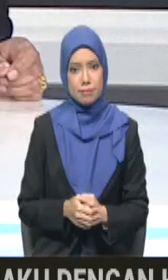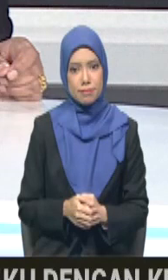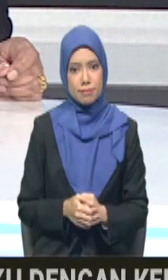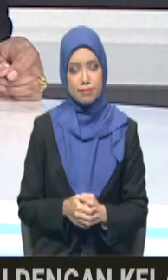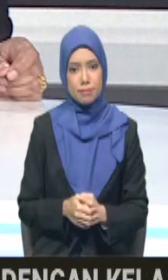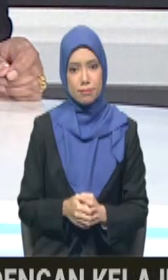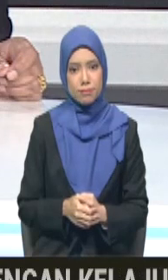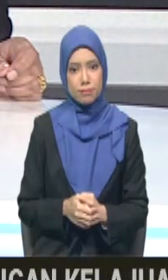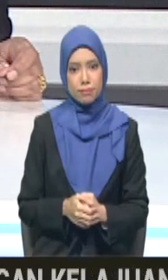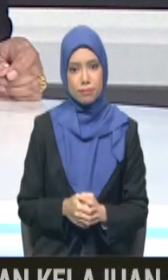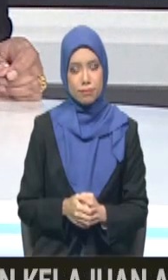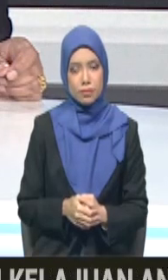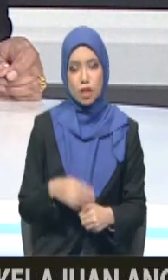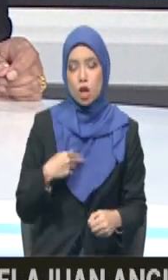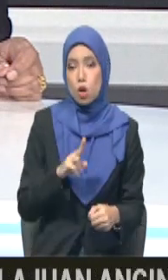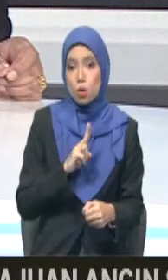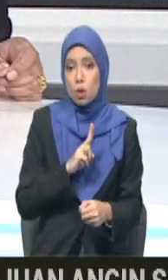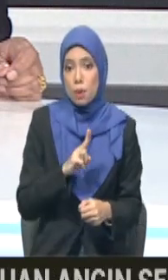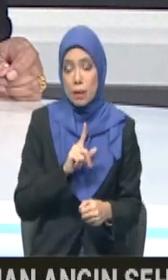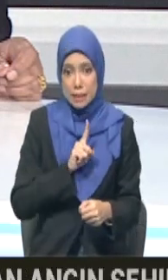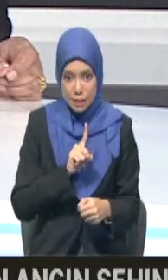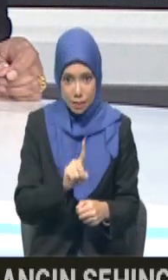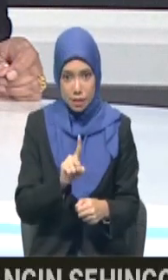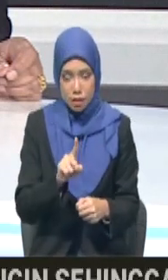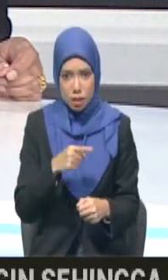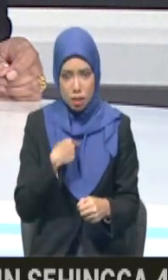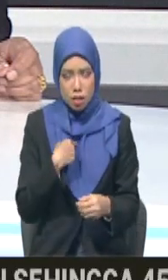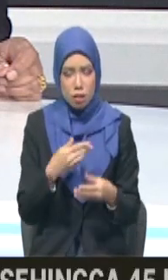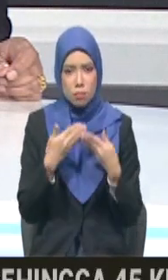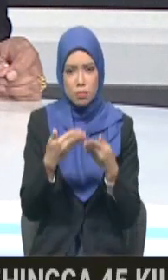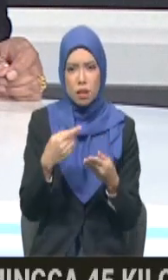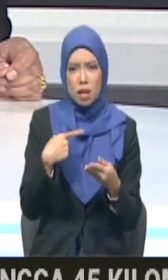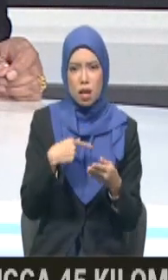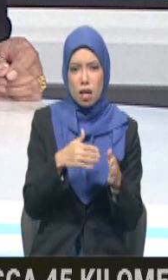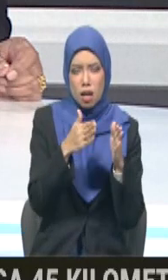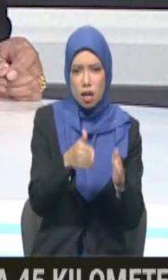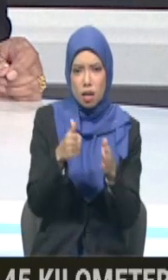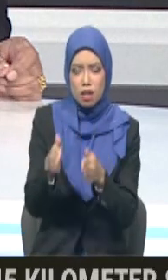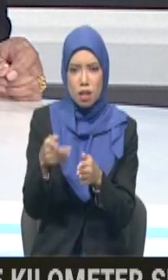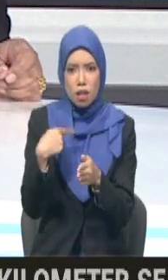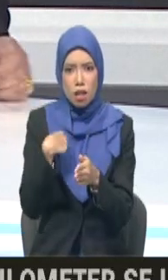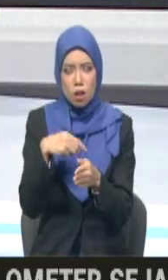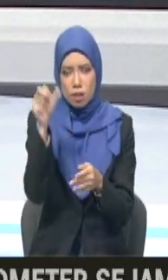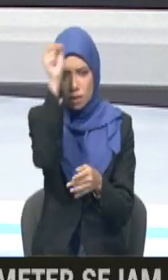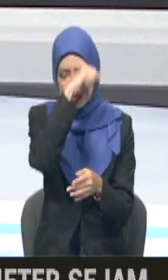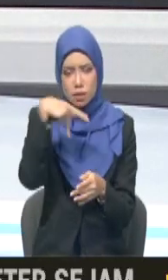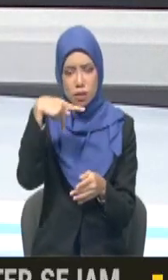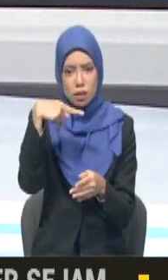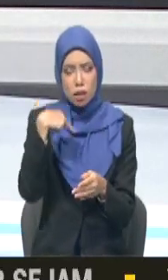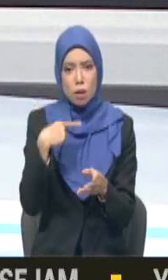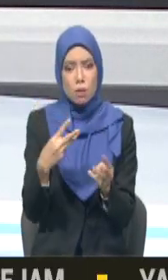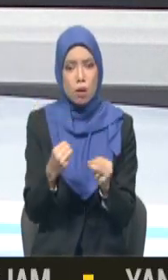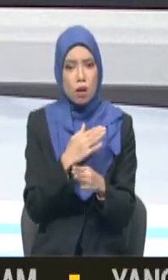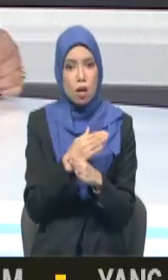Dis agama Islam memberi panduan agar seseorang itu mempunyai beberapa sikap yang perlu bagi mengatasi